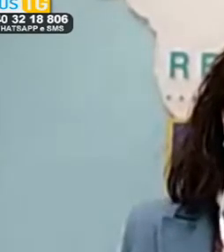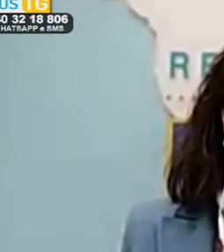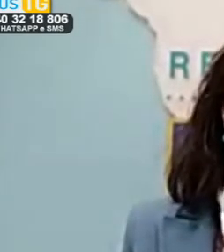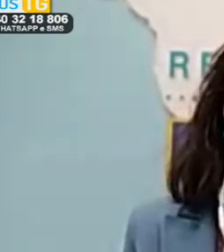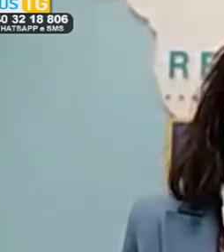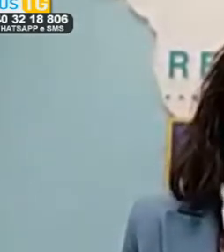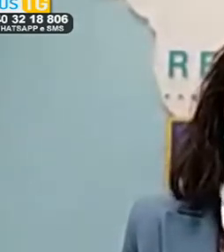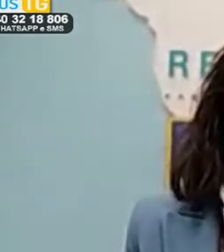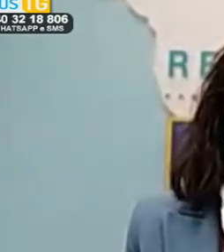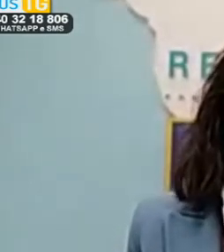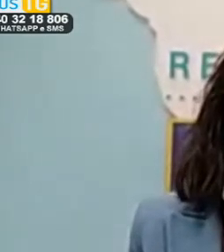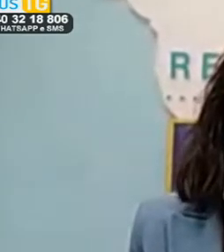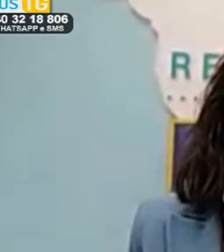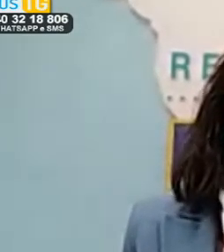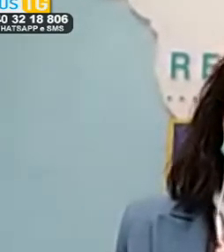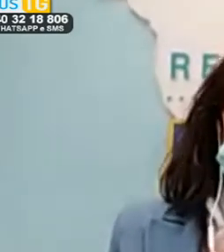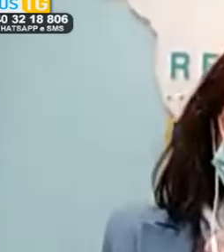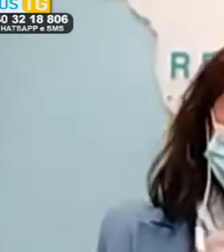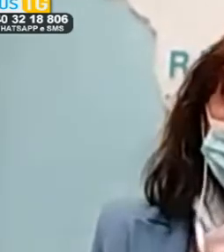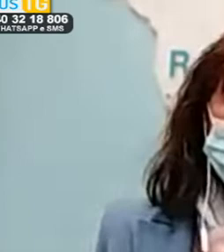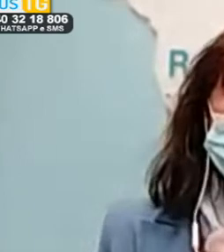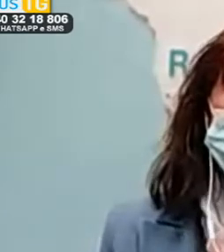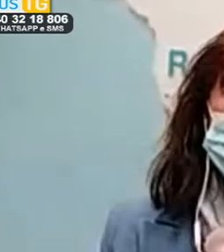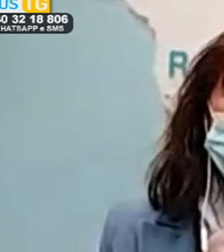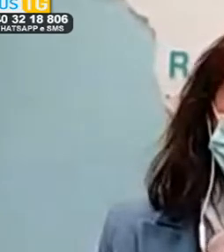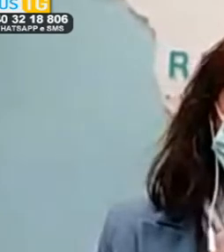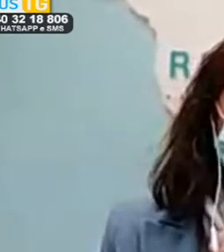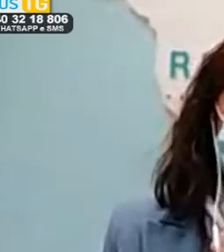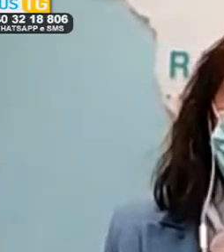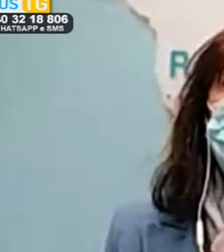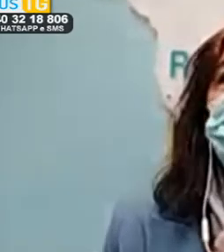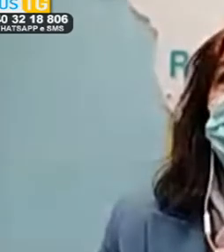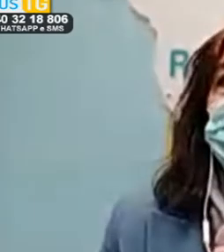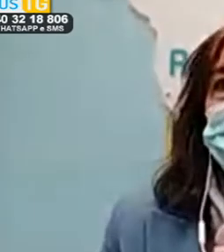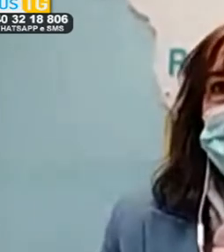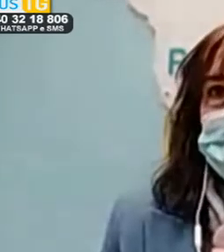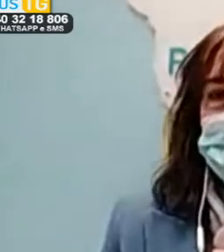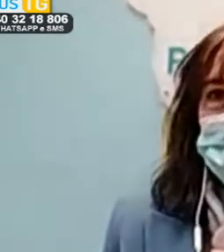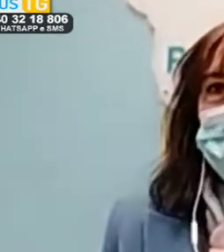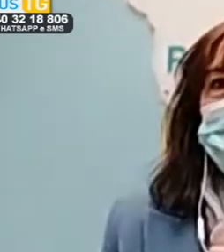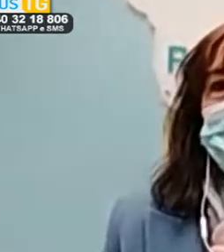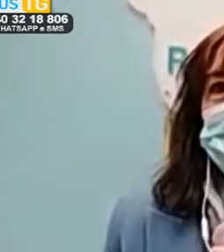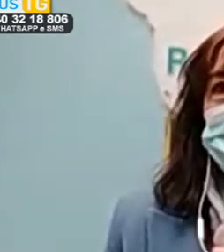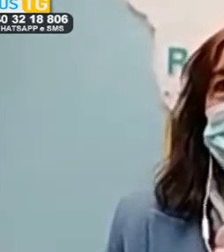stesso tempo si sta lavorando anche con Moderna, ovviamente sempre per gli ultra settantenni.